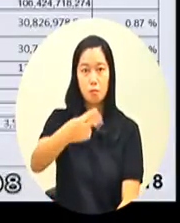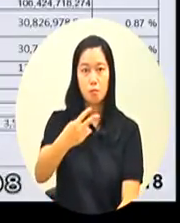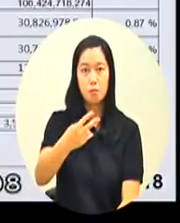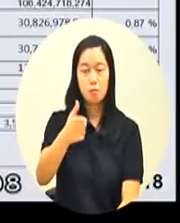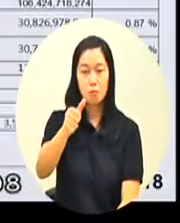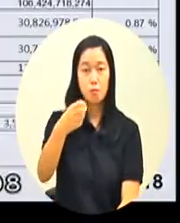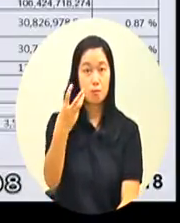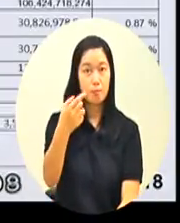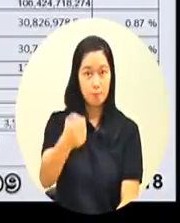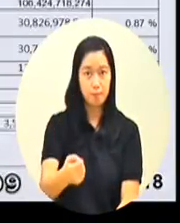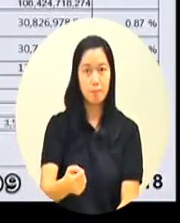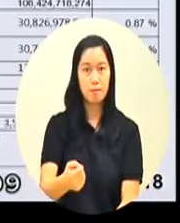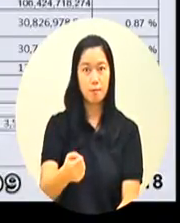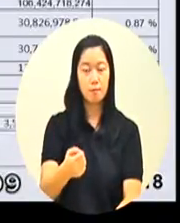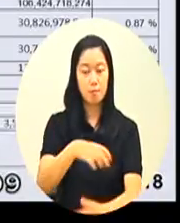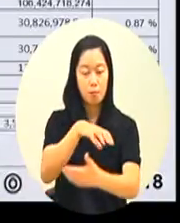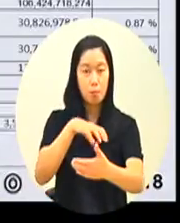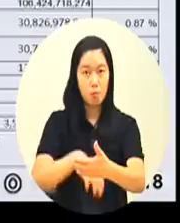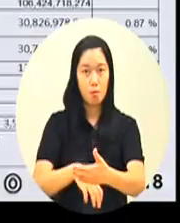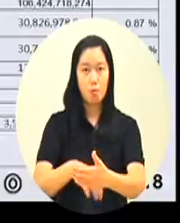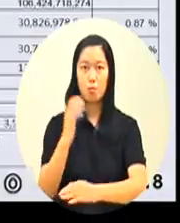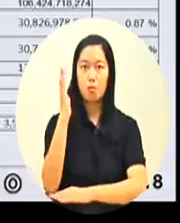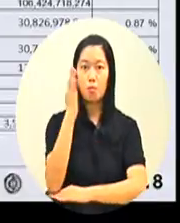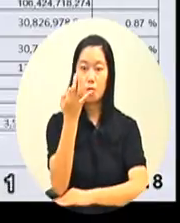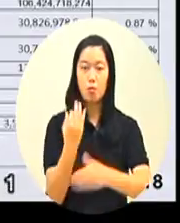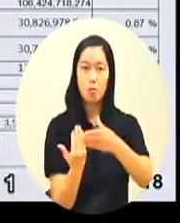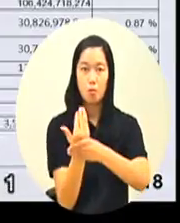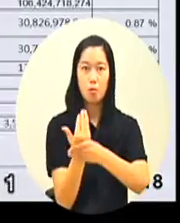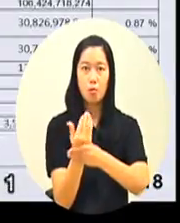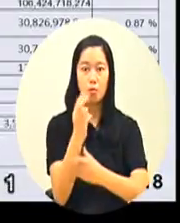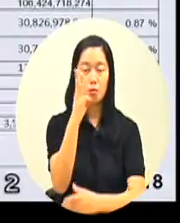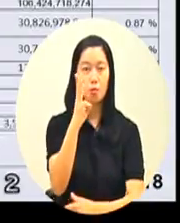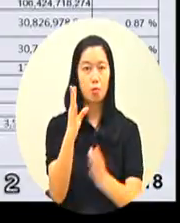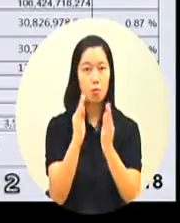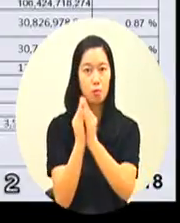3兆5253亿，那其中公用财产的部分有